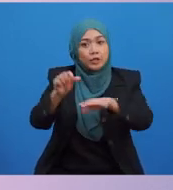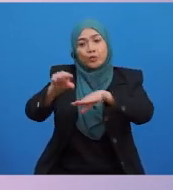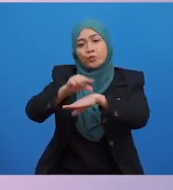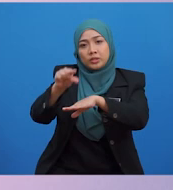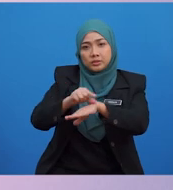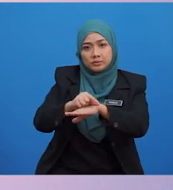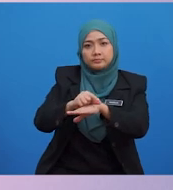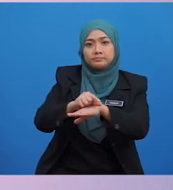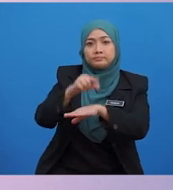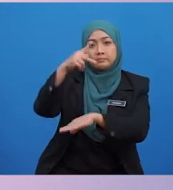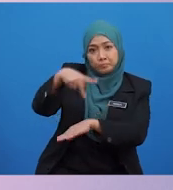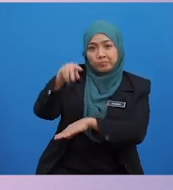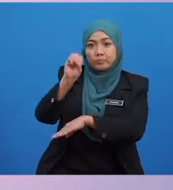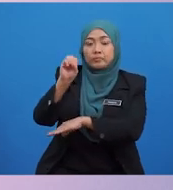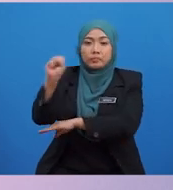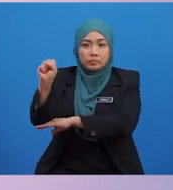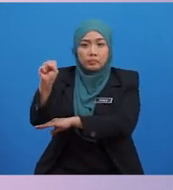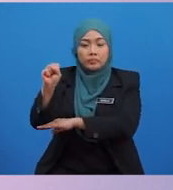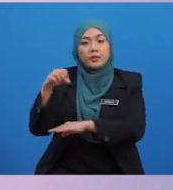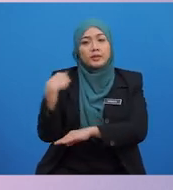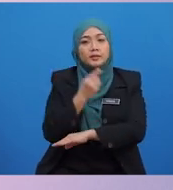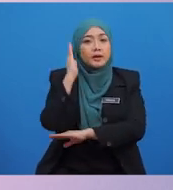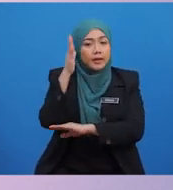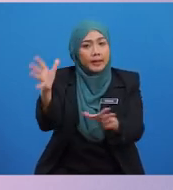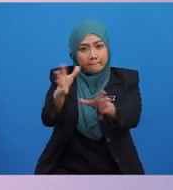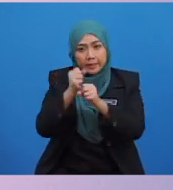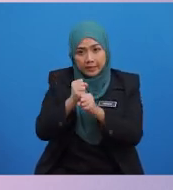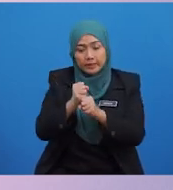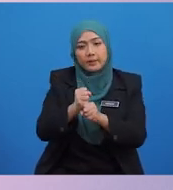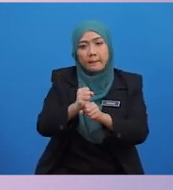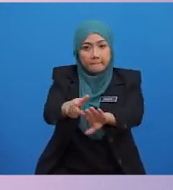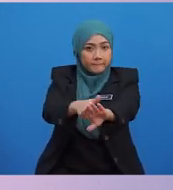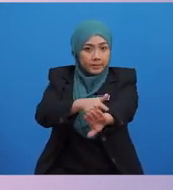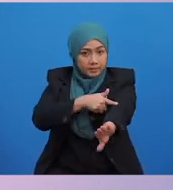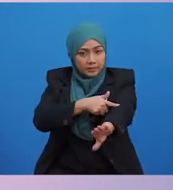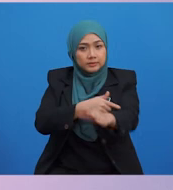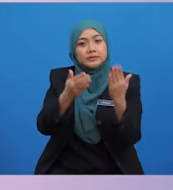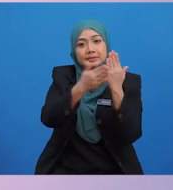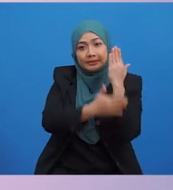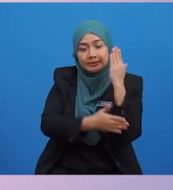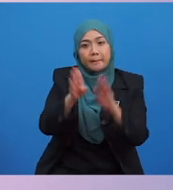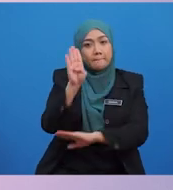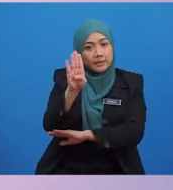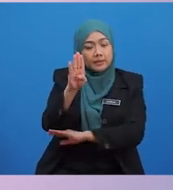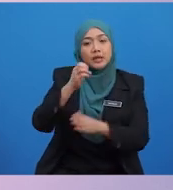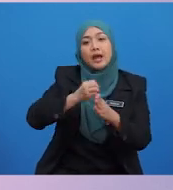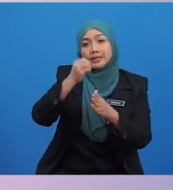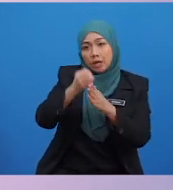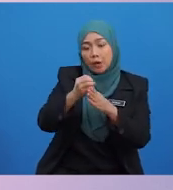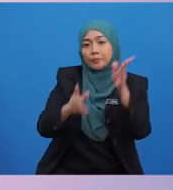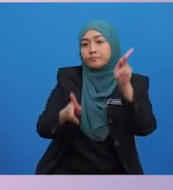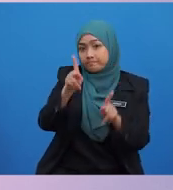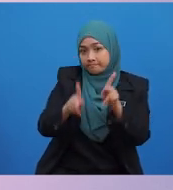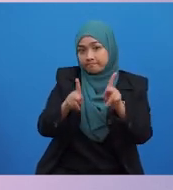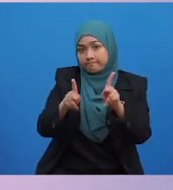dapat mencari panjang bagi CD atau jika diberi panjang sisi B dan